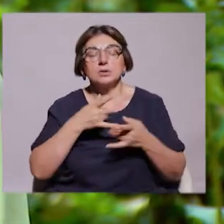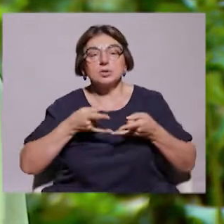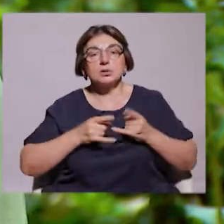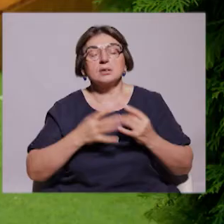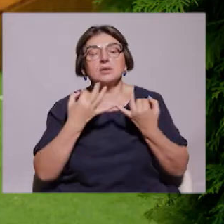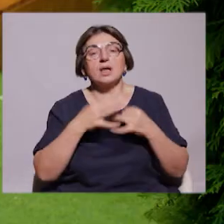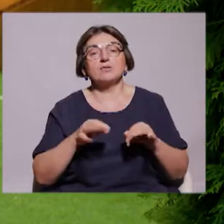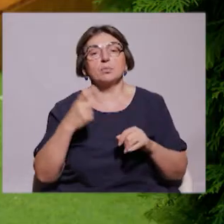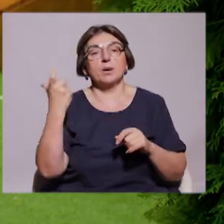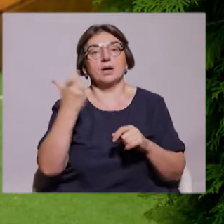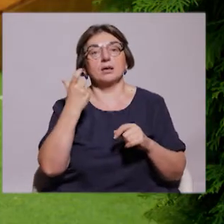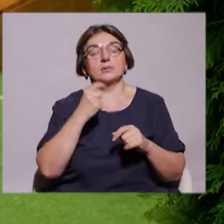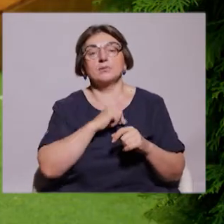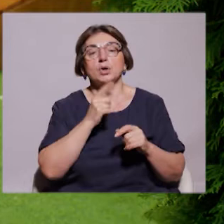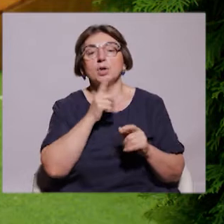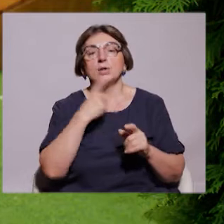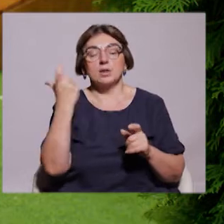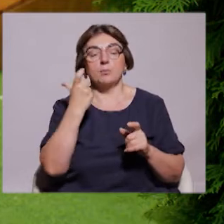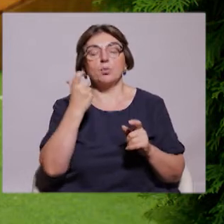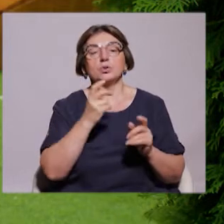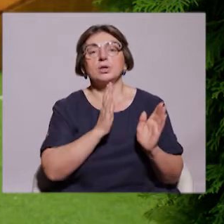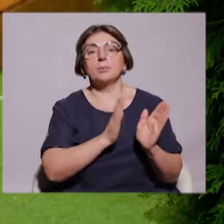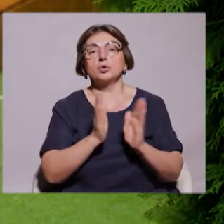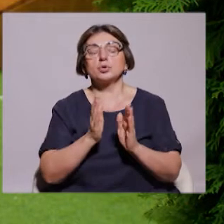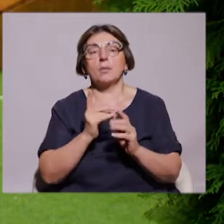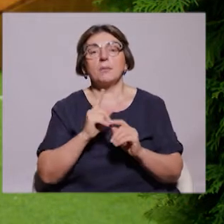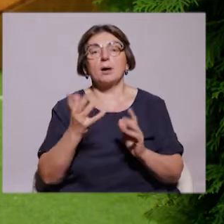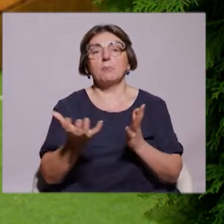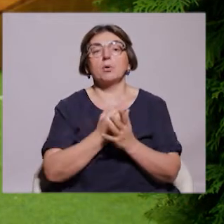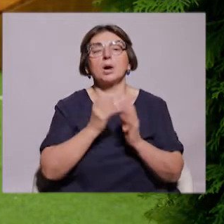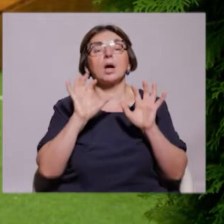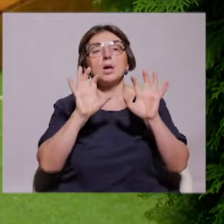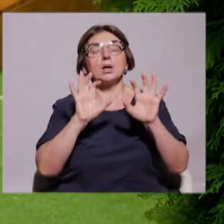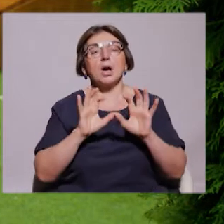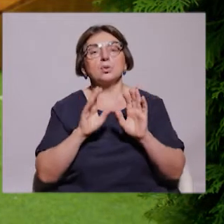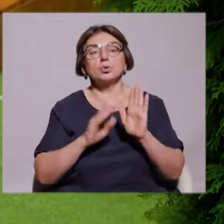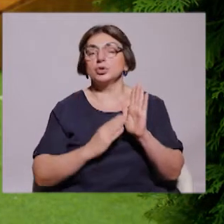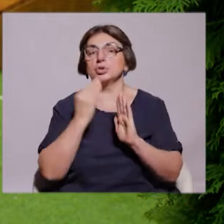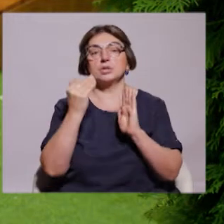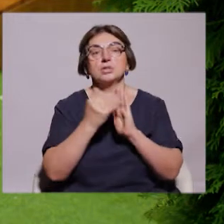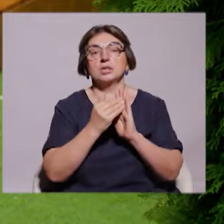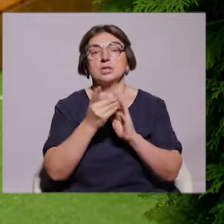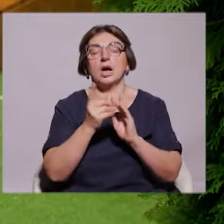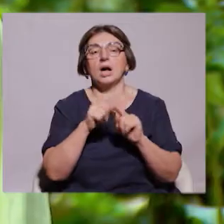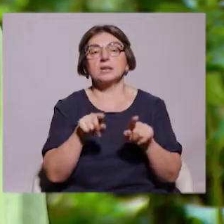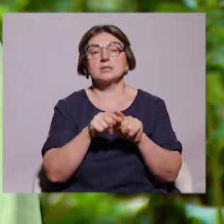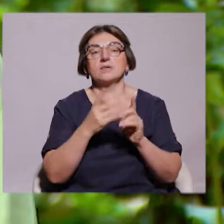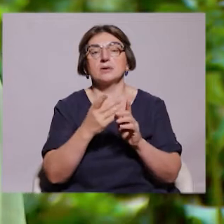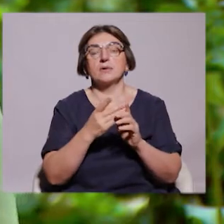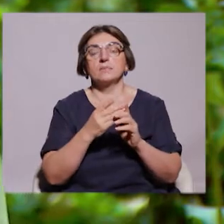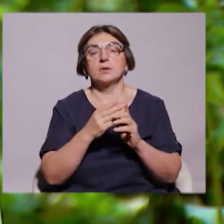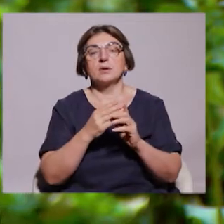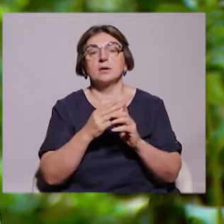თავისუფალი ადამიანი, დემოკრატიული წყობა. მან მოიტანა უზენაესობა კანონის წინაშე და ასევე